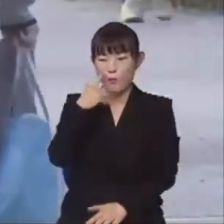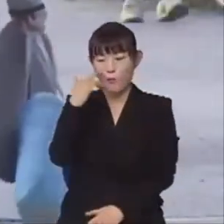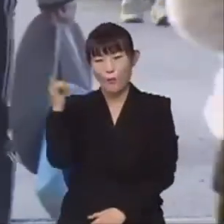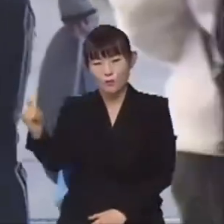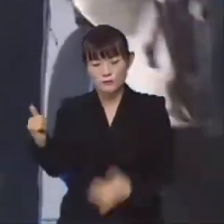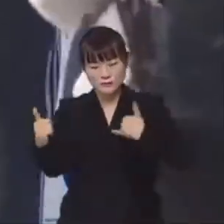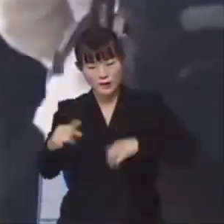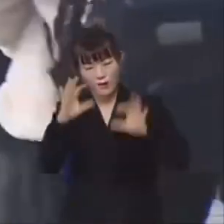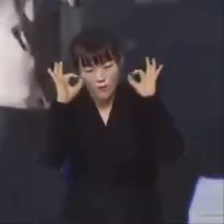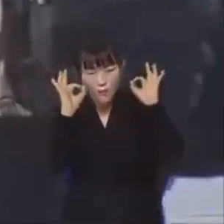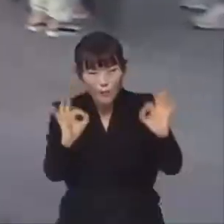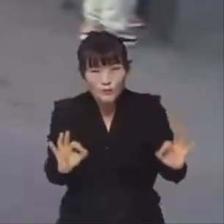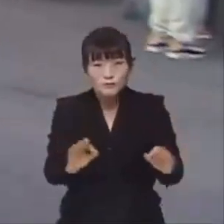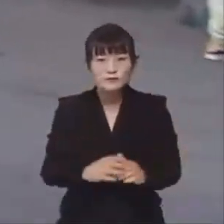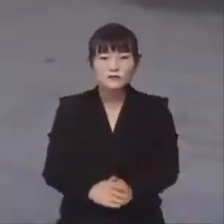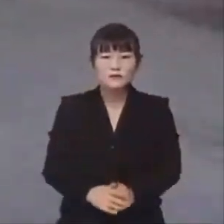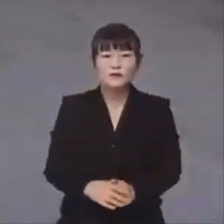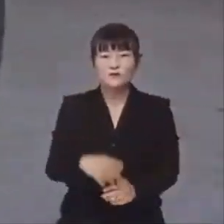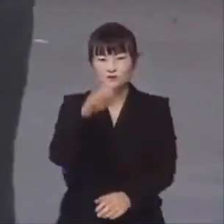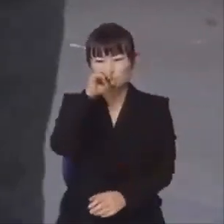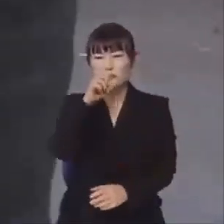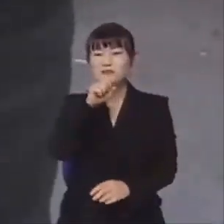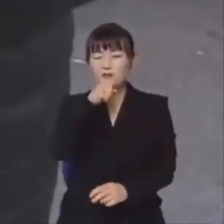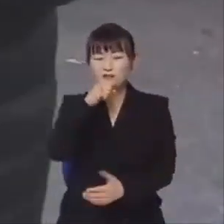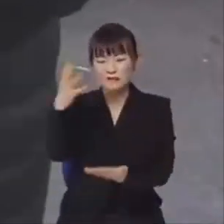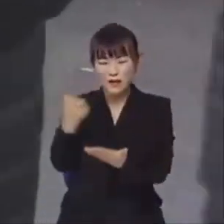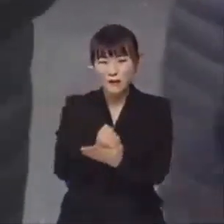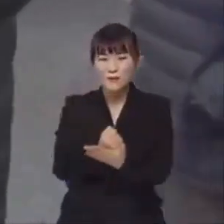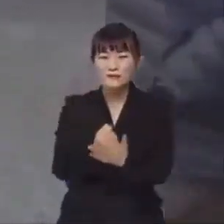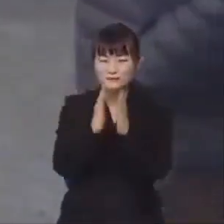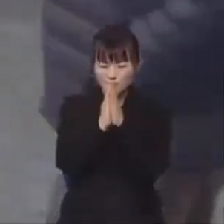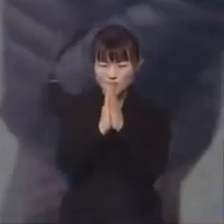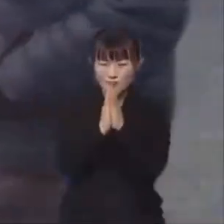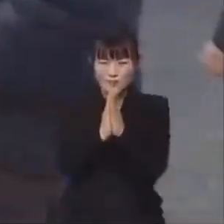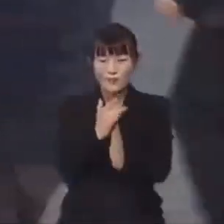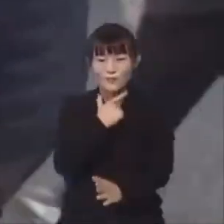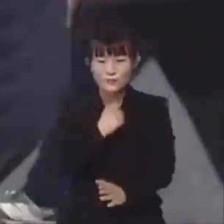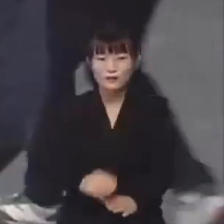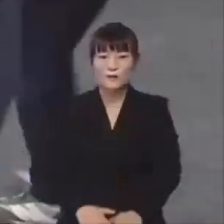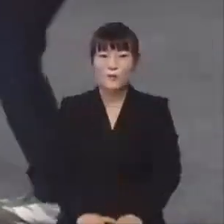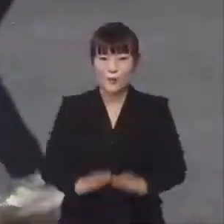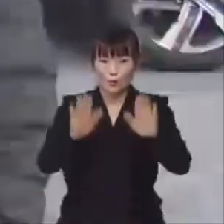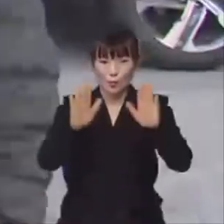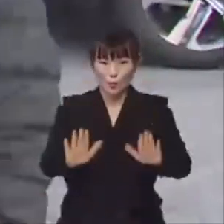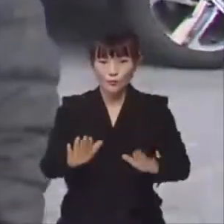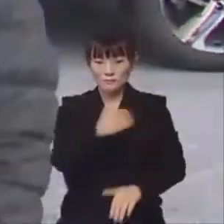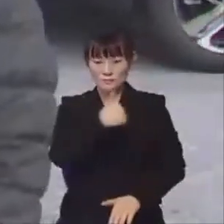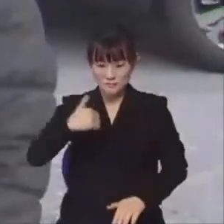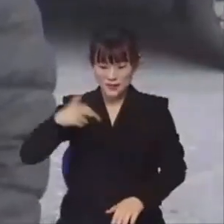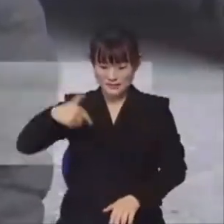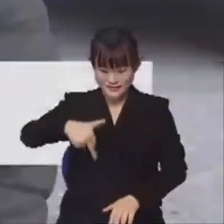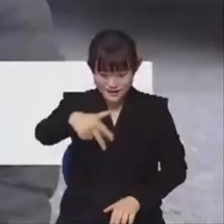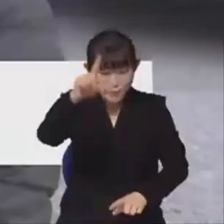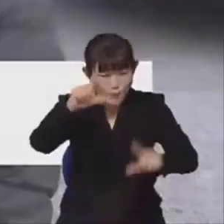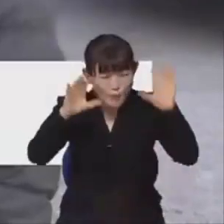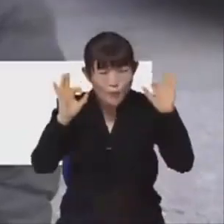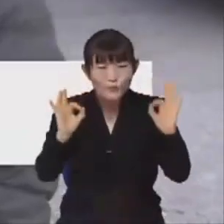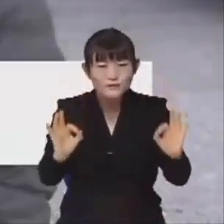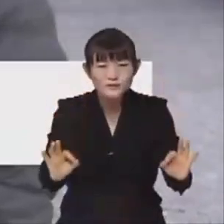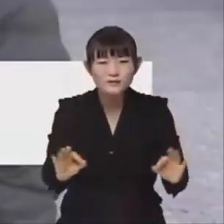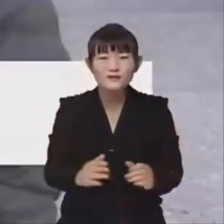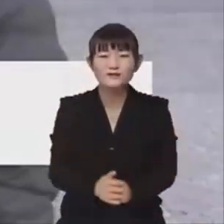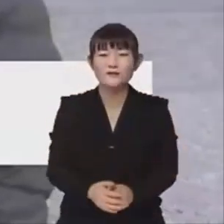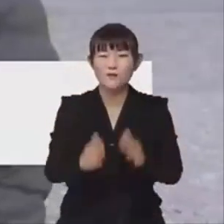멀어지는 자녀의 뒷모습을 보며 좋은 결과를 얻기를 기원했습니다. 오늘 이렇게 씩씩하게 들어가는 거 보니까